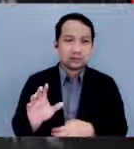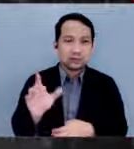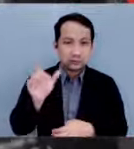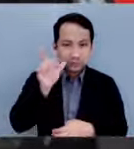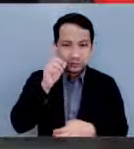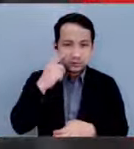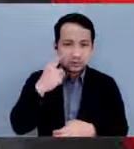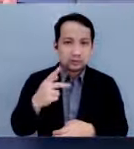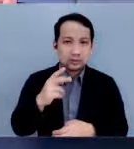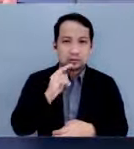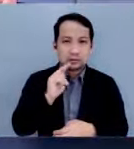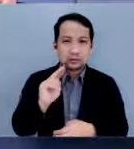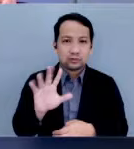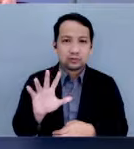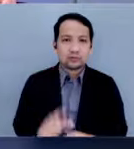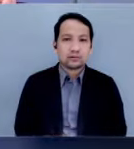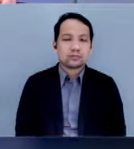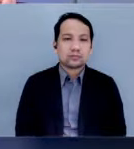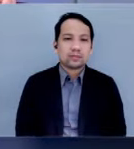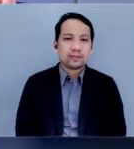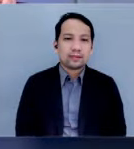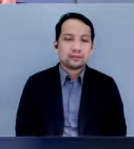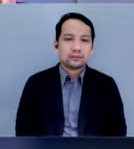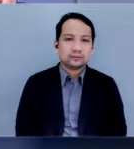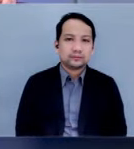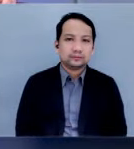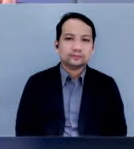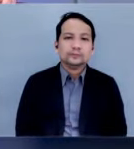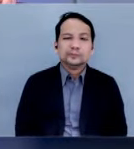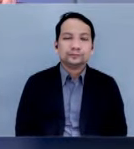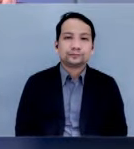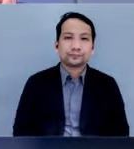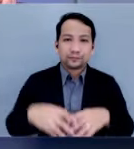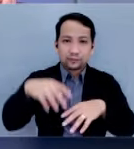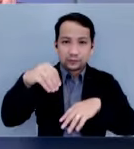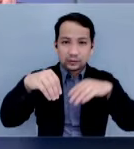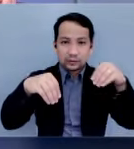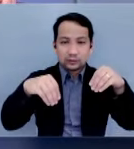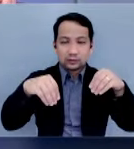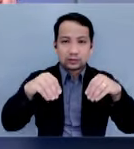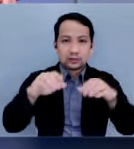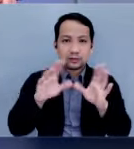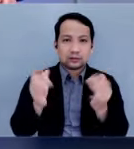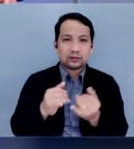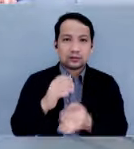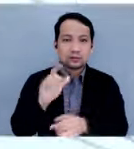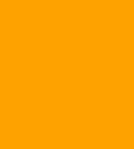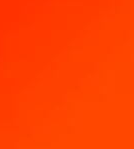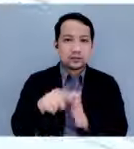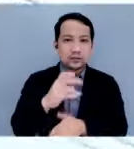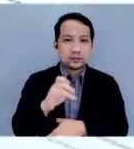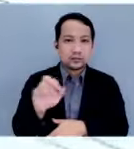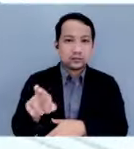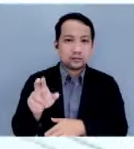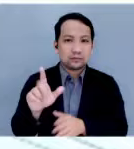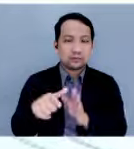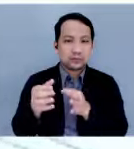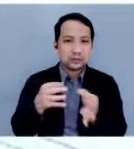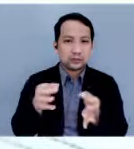Pangilinan, News 5. Mawawala ng kuryente ang ilang barangay sa Metro Manila mamayang gabi. Paliwanag ng